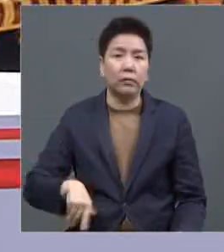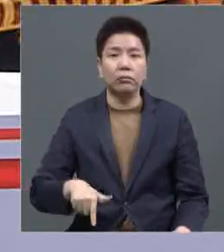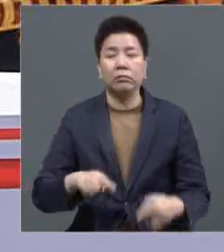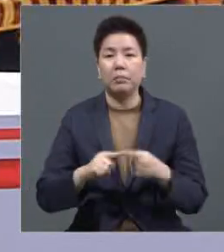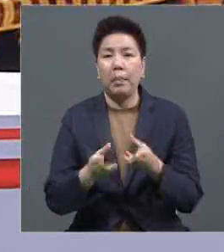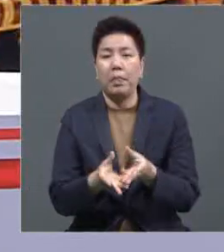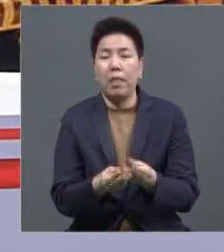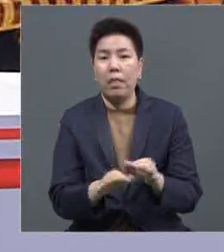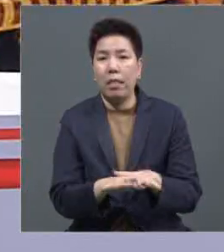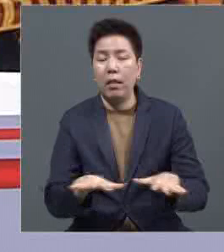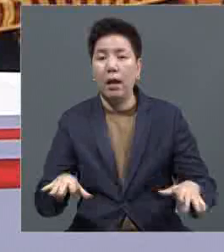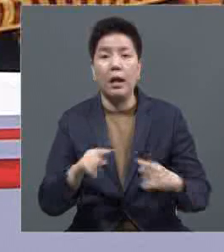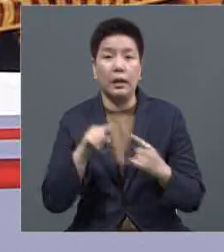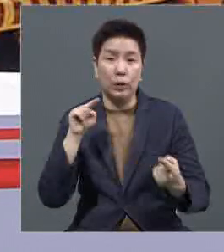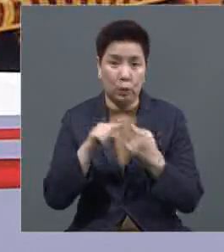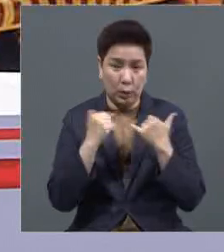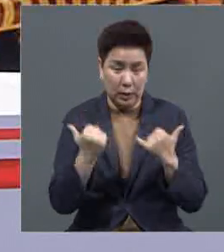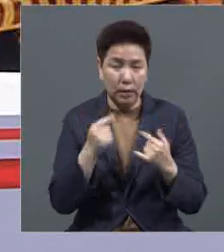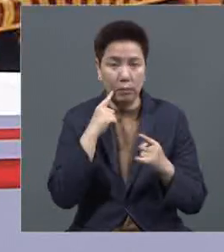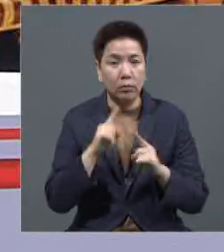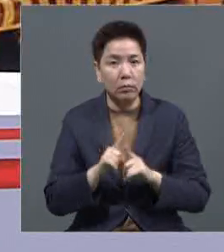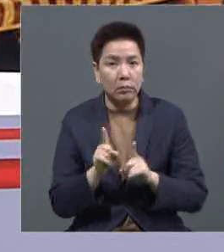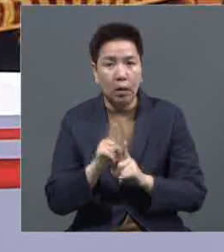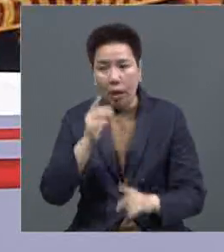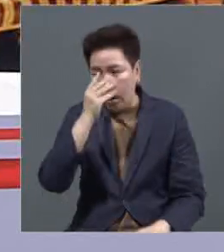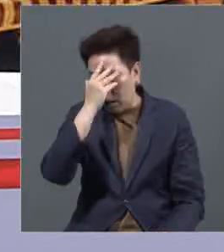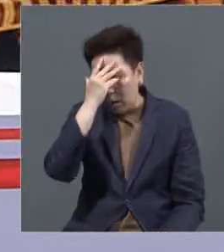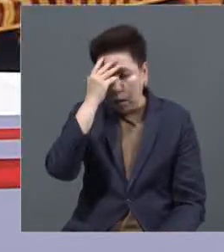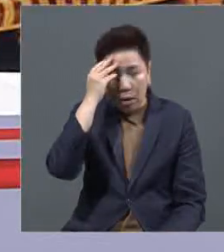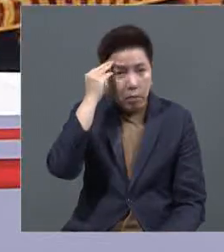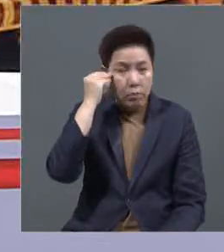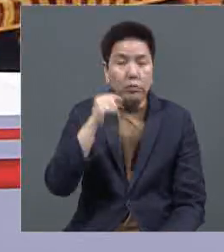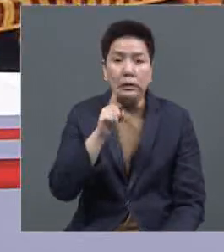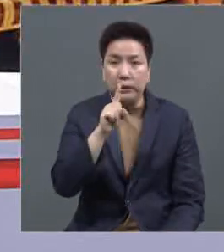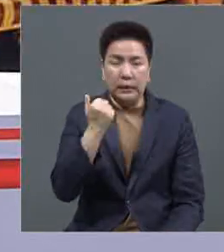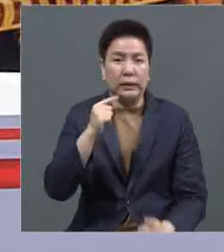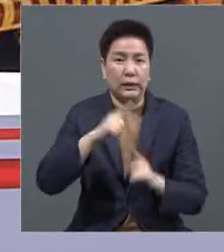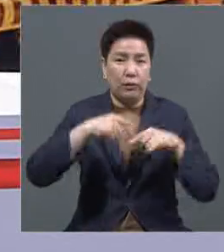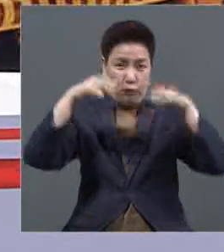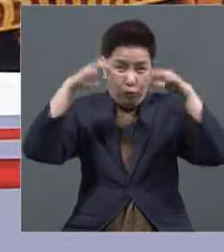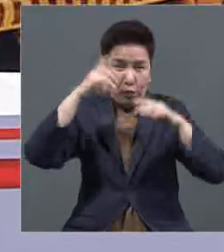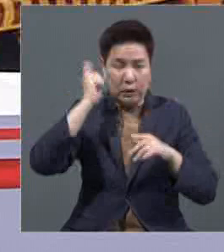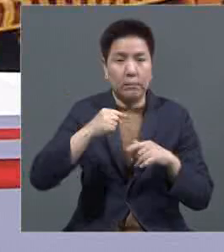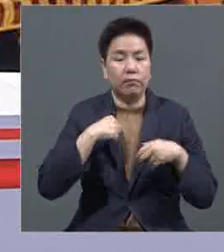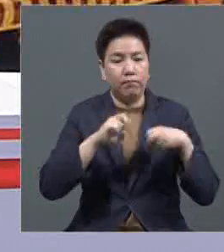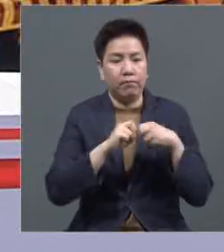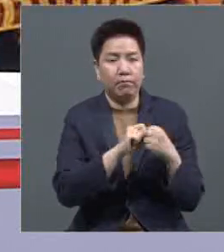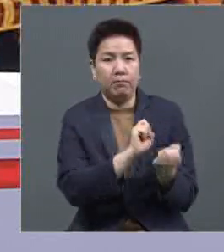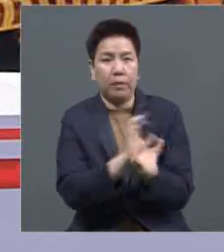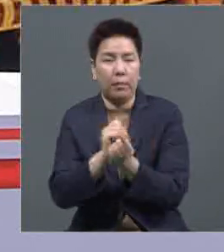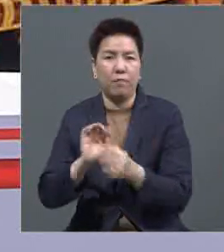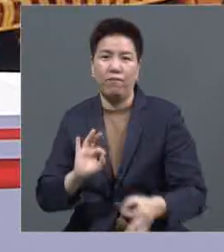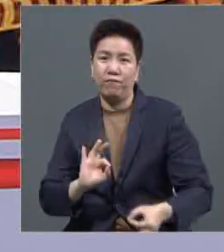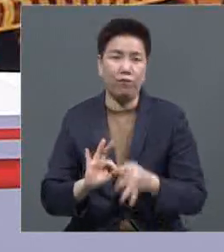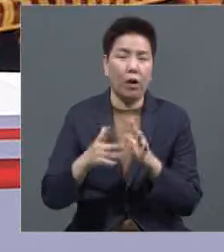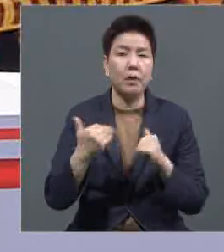ความชื้นใช่ทีนี้พอบางทีเบาใจลงมันกลายเป็นความประมาทนะฮะอย่าลืมว่าในช่วงฤดูฝนจริงๆก็มีหลายปัจจัยเสี่ยงที่จะทำให้เกิดไฟ